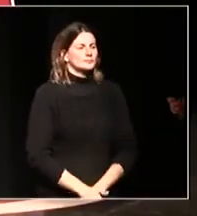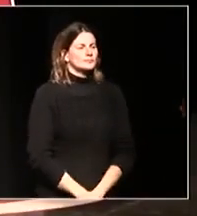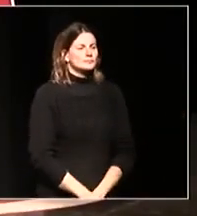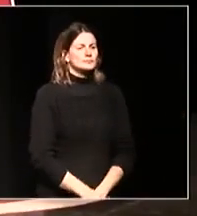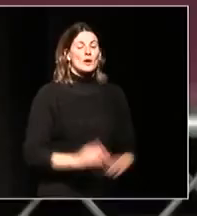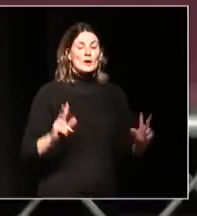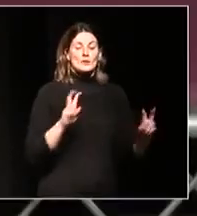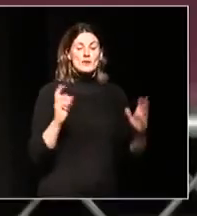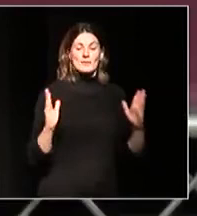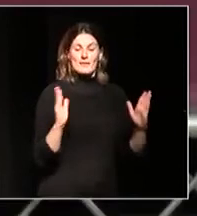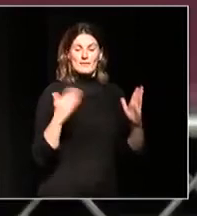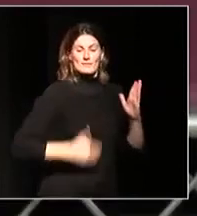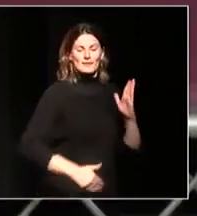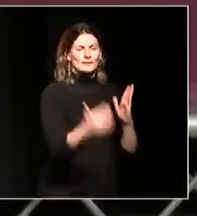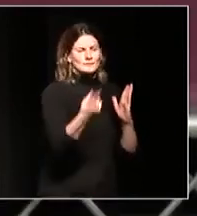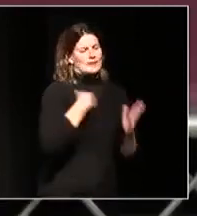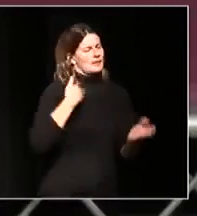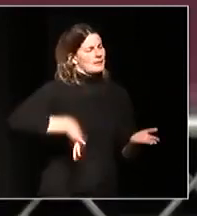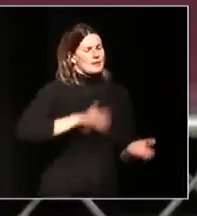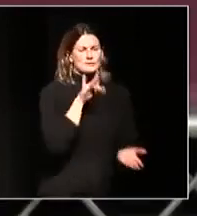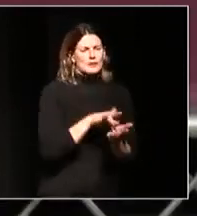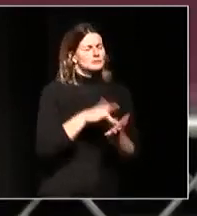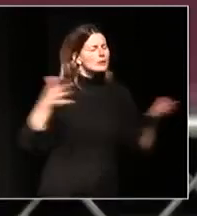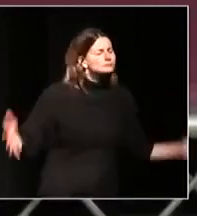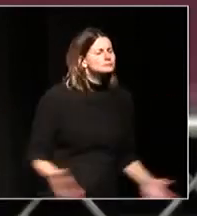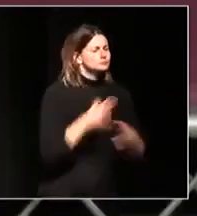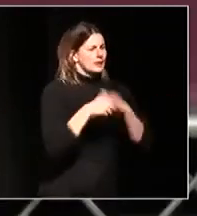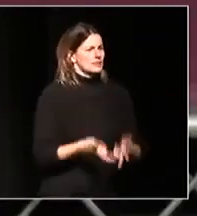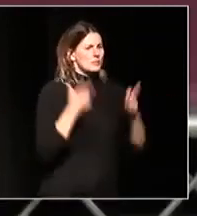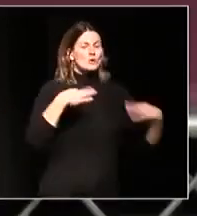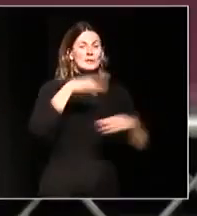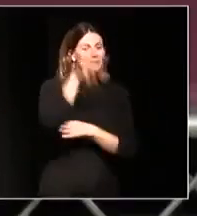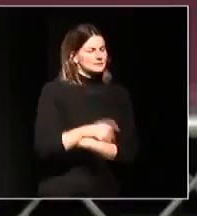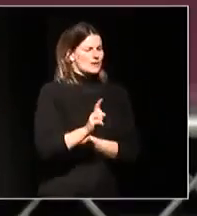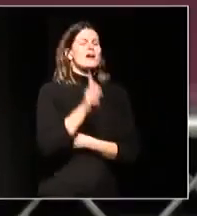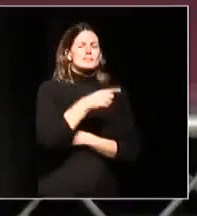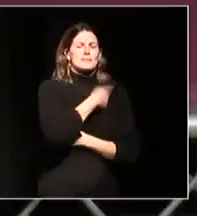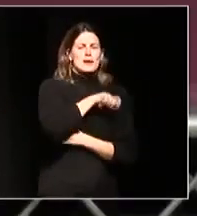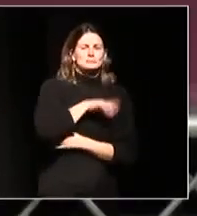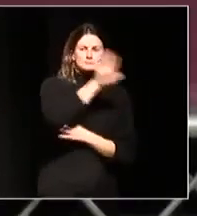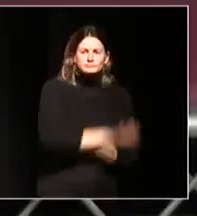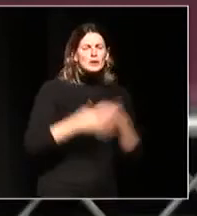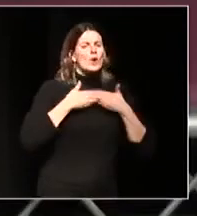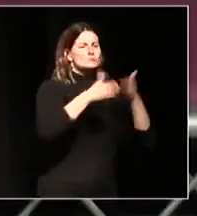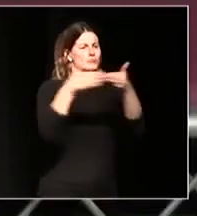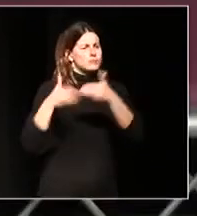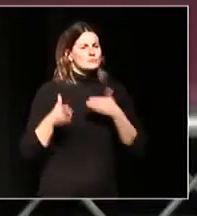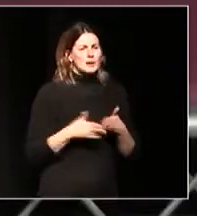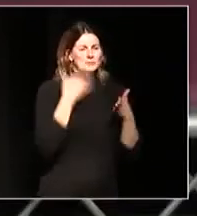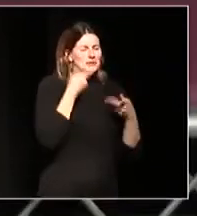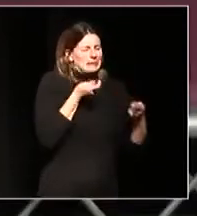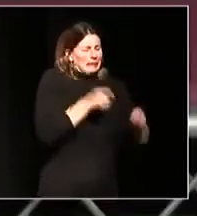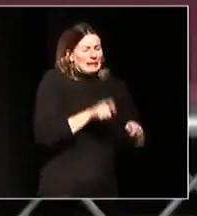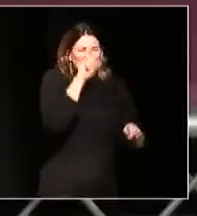Un nou temps que ens mereixem, que serà un impuls democràtic no només per Catalunya, sinó també per obrir tots els candaus del règim